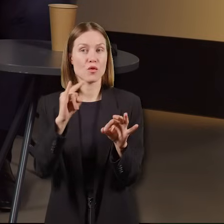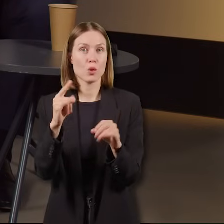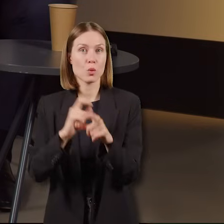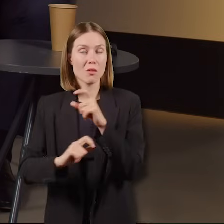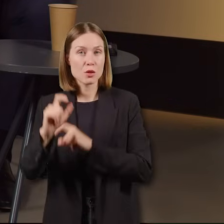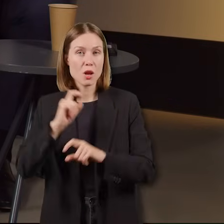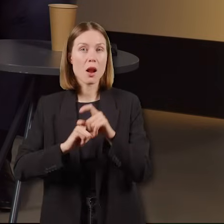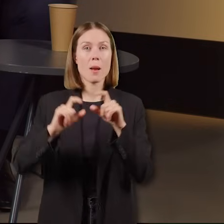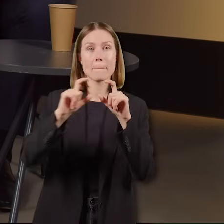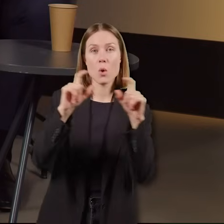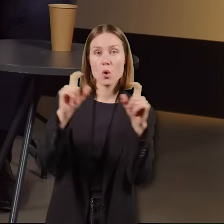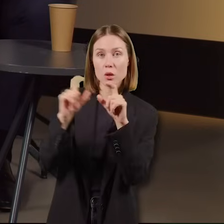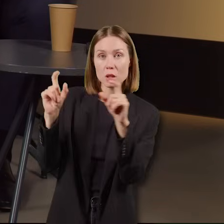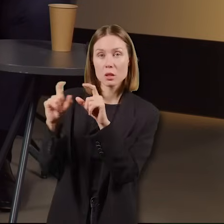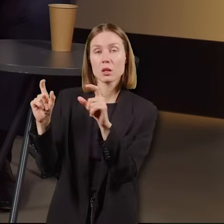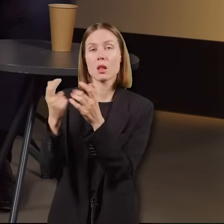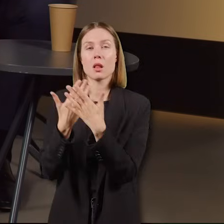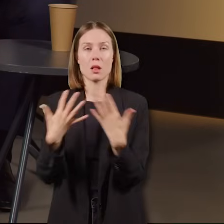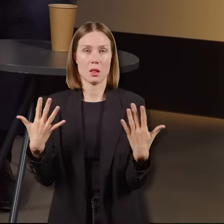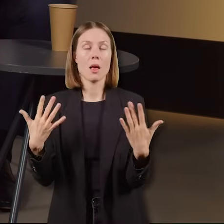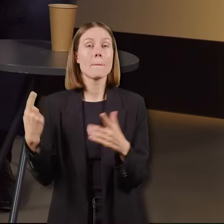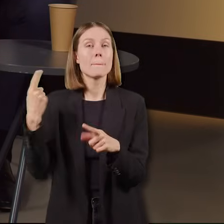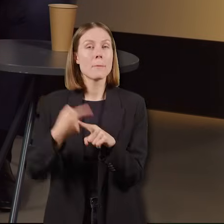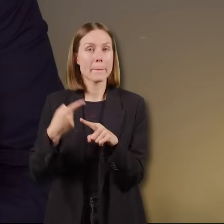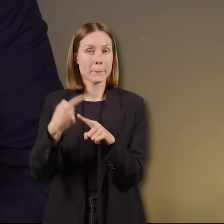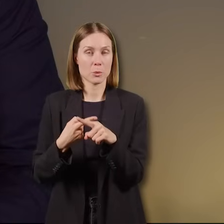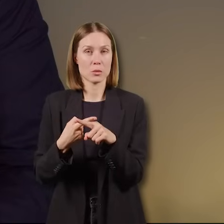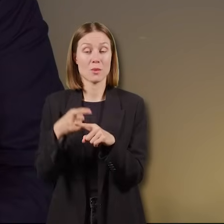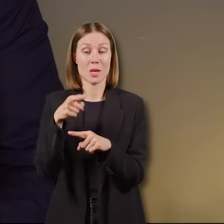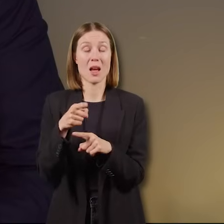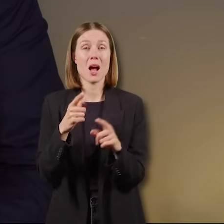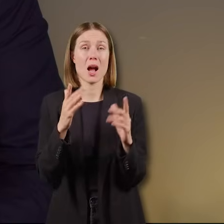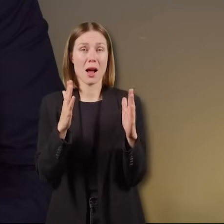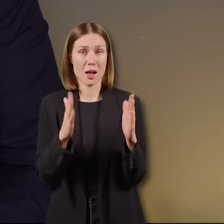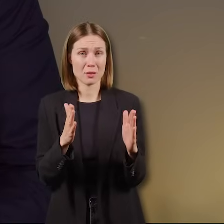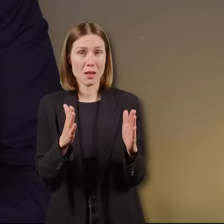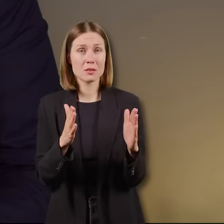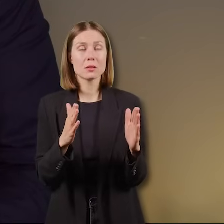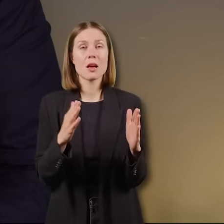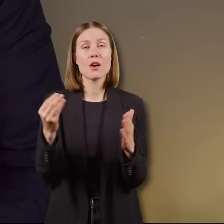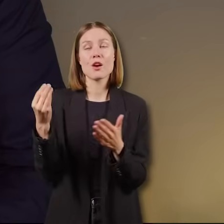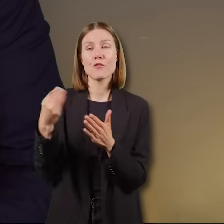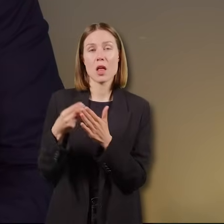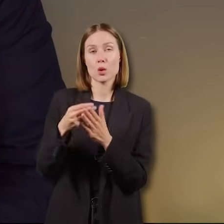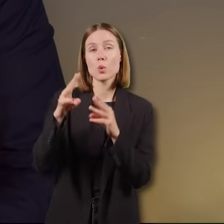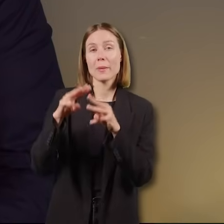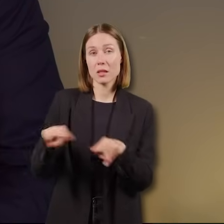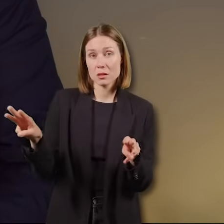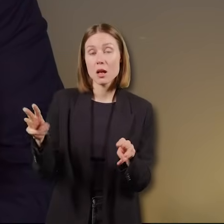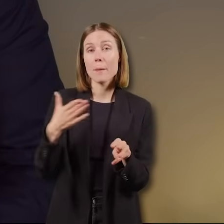darželiui, mokyklai, supratau, arba dar kažkas papildomai, bet paprastai šioje kadencijoje finansų ministrė ne tik tai mano,